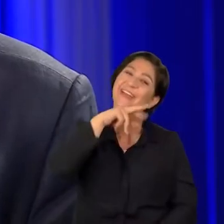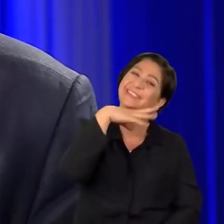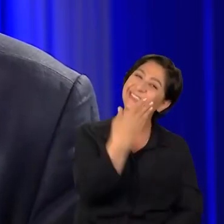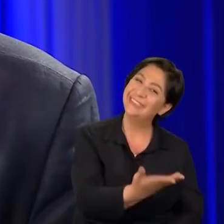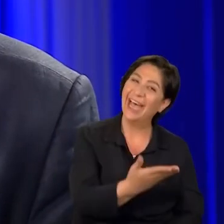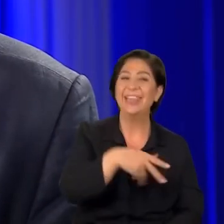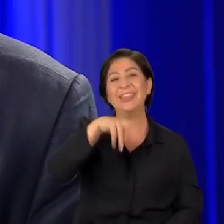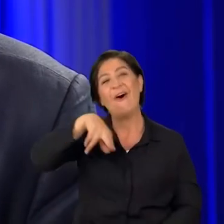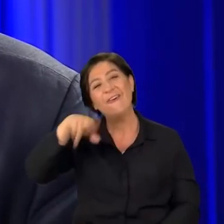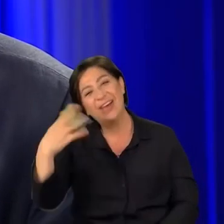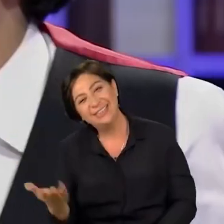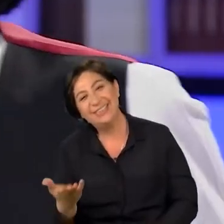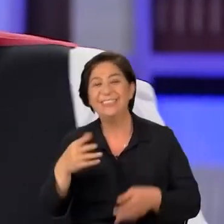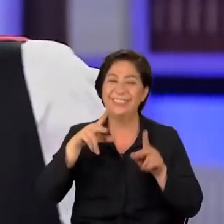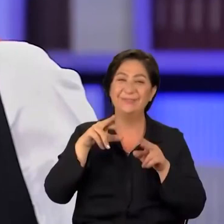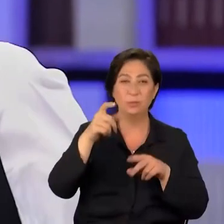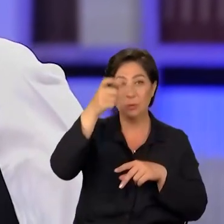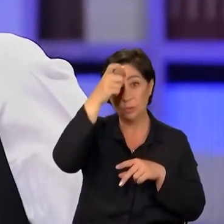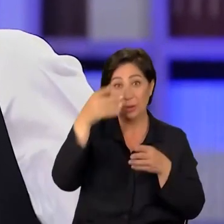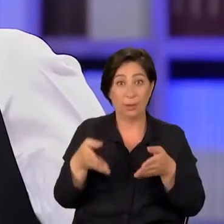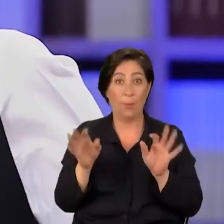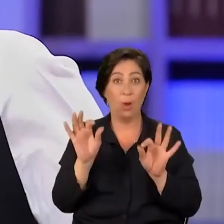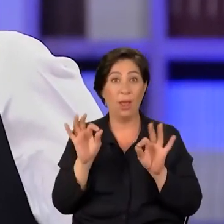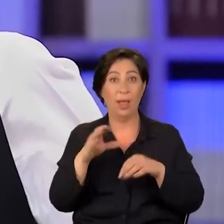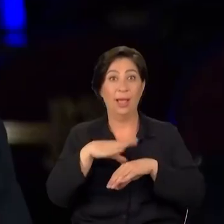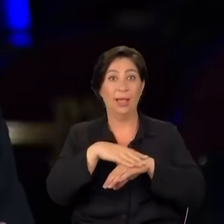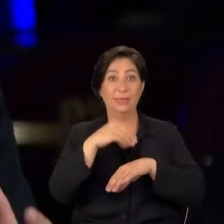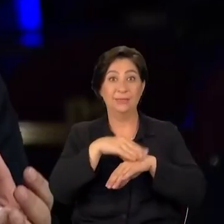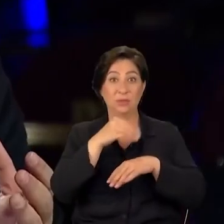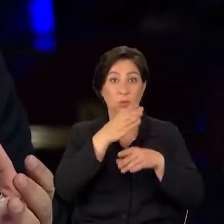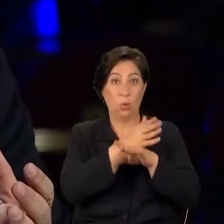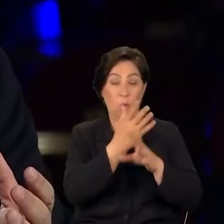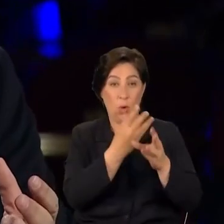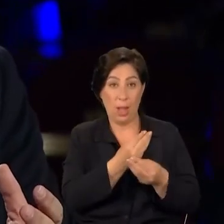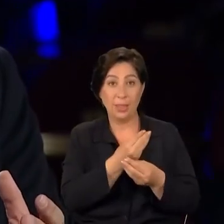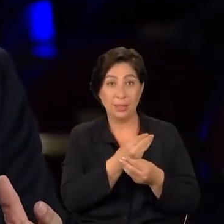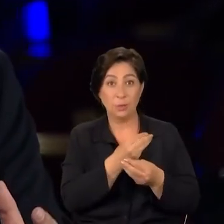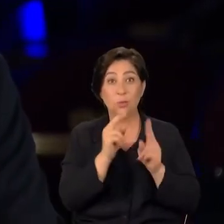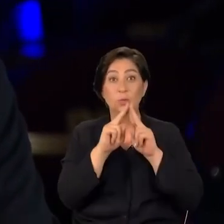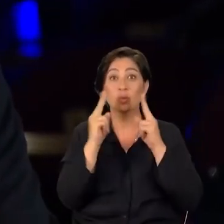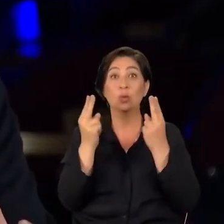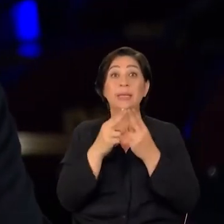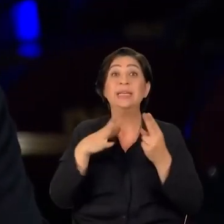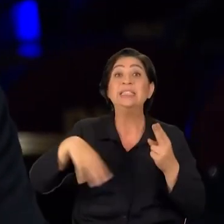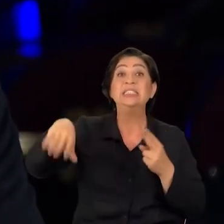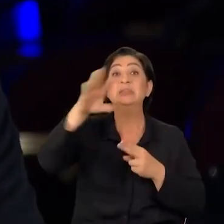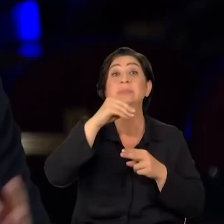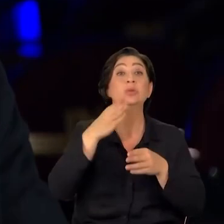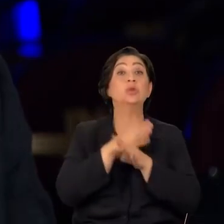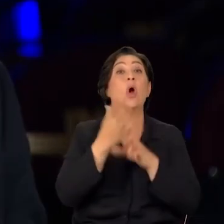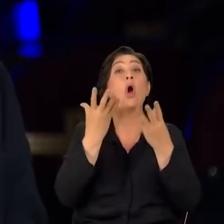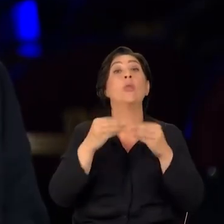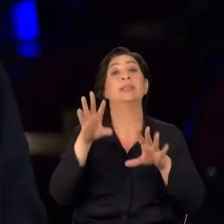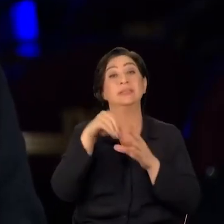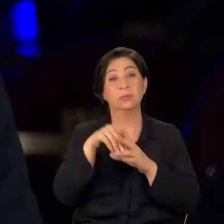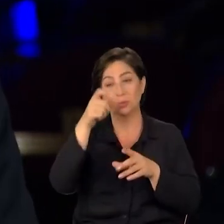olsun, Fransa olsun. Hayır Türkiye Türkiye'de de bu böyle yani İsveç'te doğru olan şey dünyanın kalan hiçbir